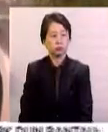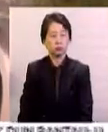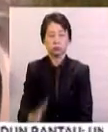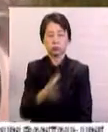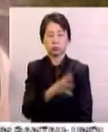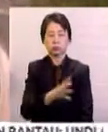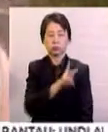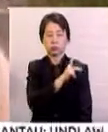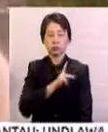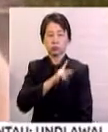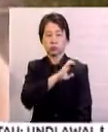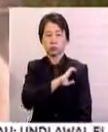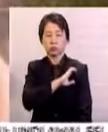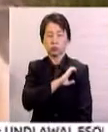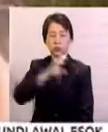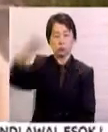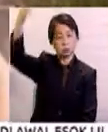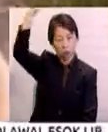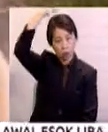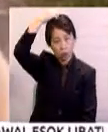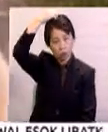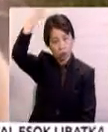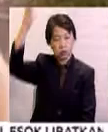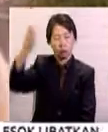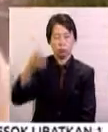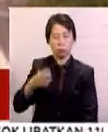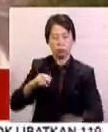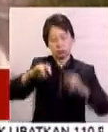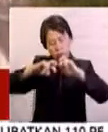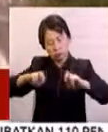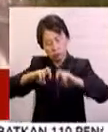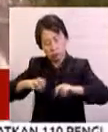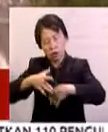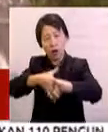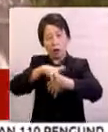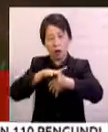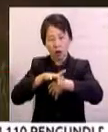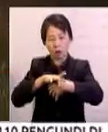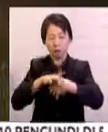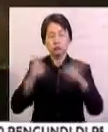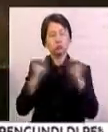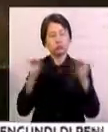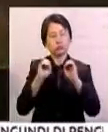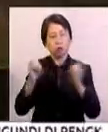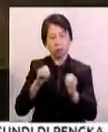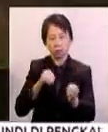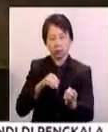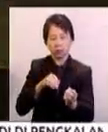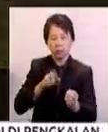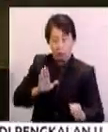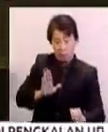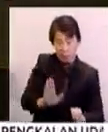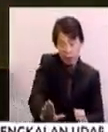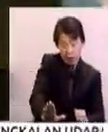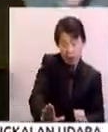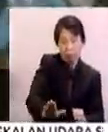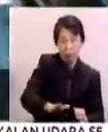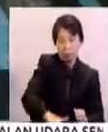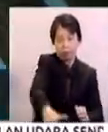Sementara itu, menurut Ketua Polis Selangor Datuk Nur Azam Jamaluddin, hasil siasatan awal mendapati tiada kesan brek di lokasi